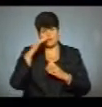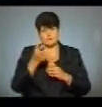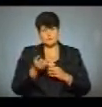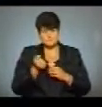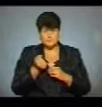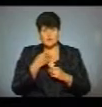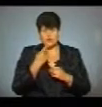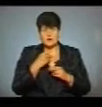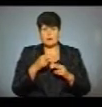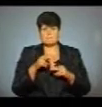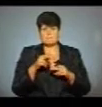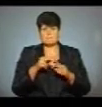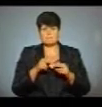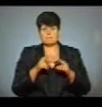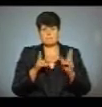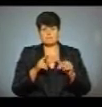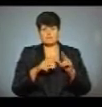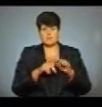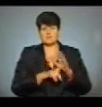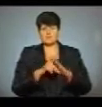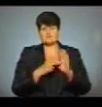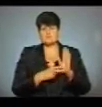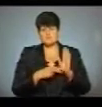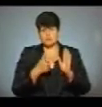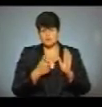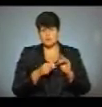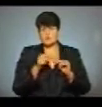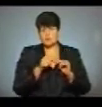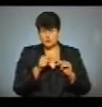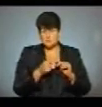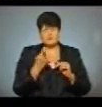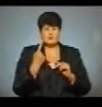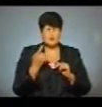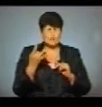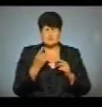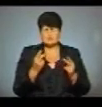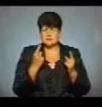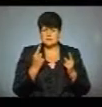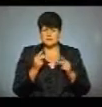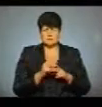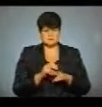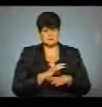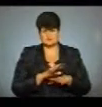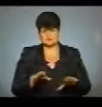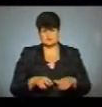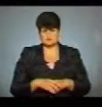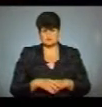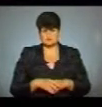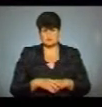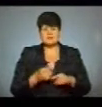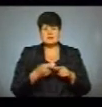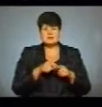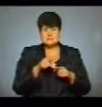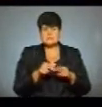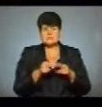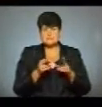міст будували на початку 70-х. За його словами, відтоді жодного разу капітально не ремонтували. Той міст треба